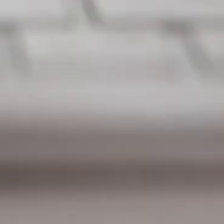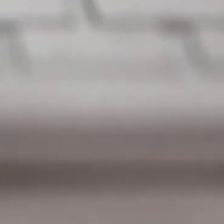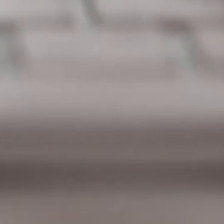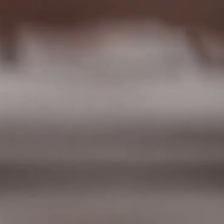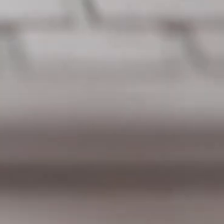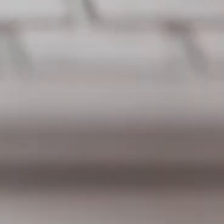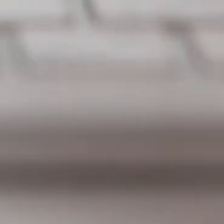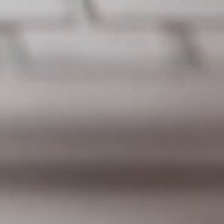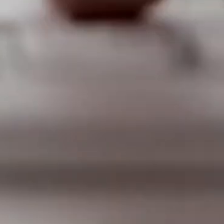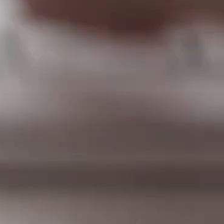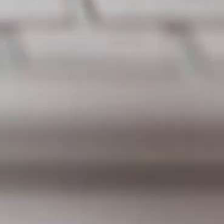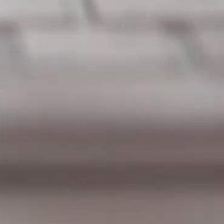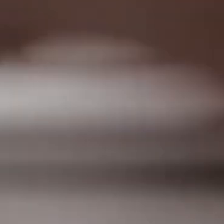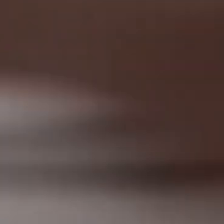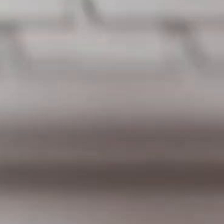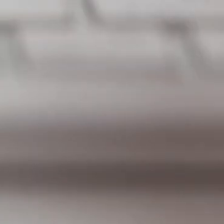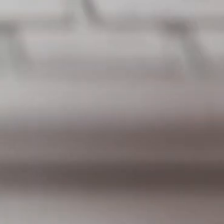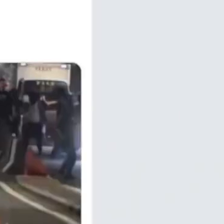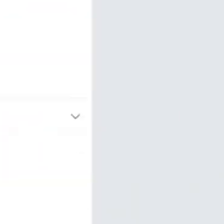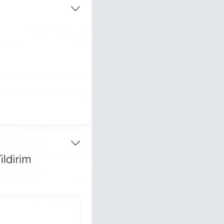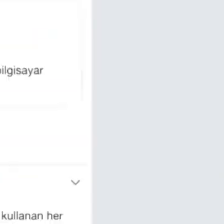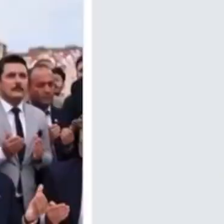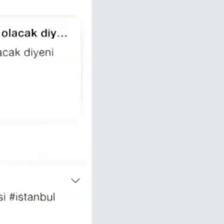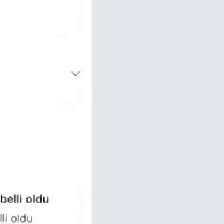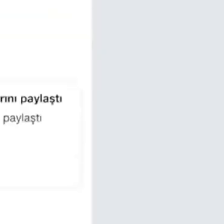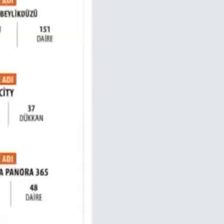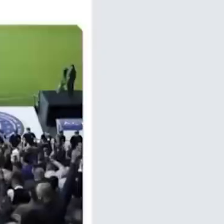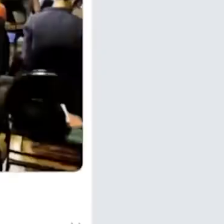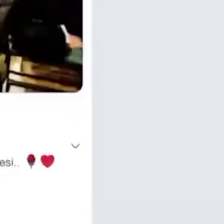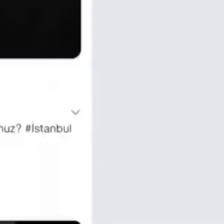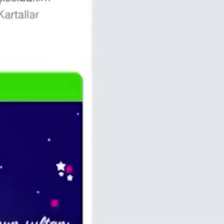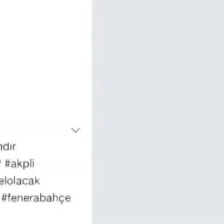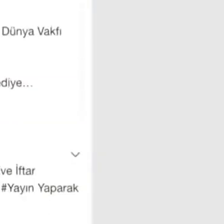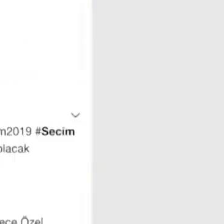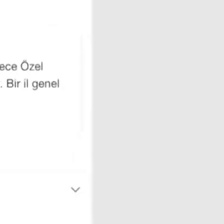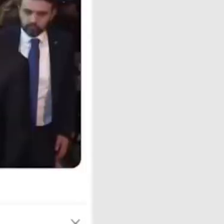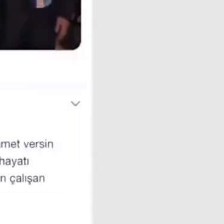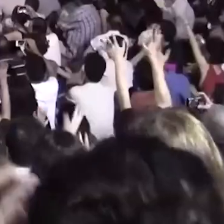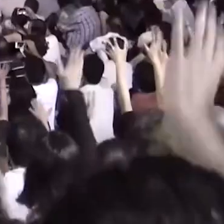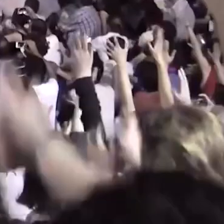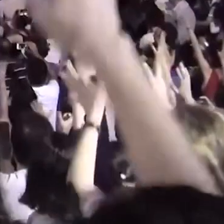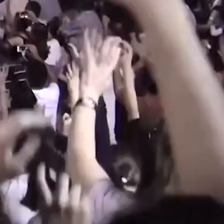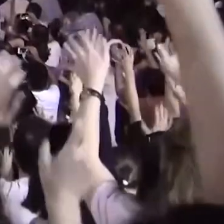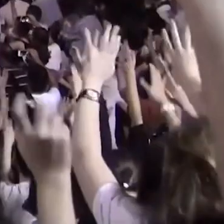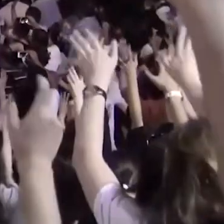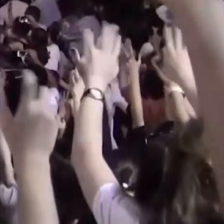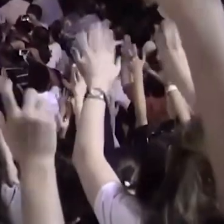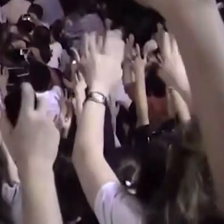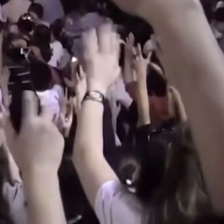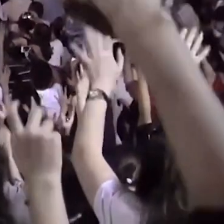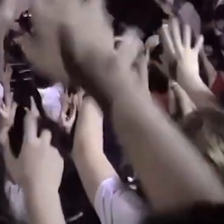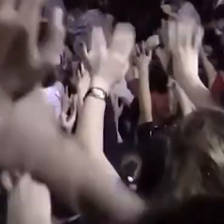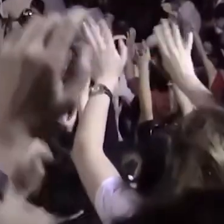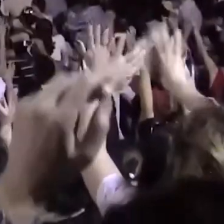katılımını değiştirdiğini ve güçlendirdiğini gösterdi. Gençler internette siyasete dair görüşlerini ortaya koyarak kendi siyasi